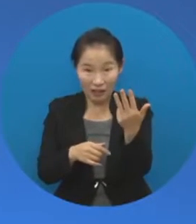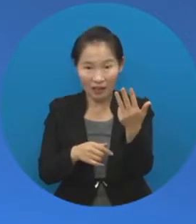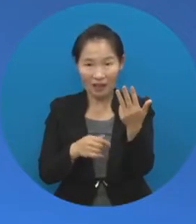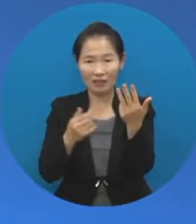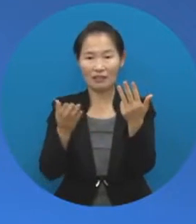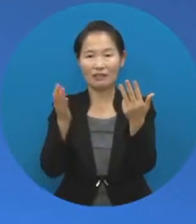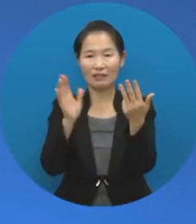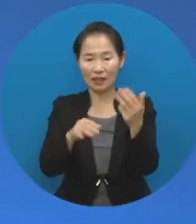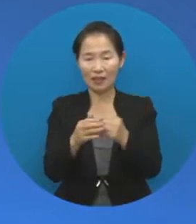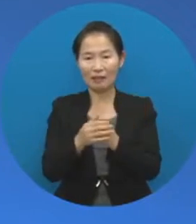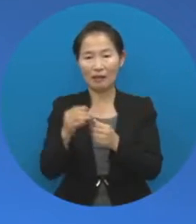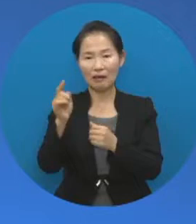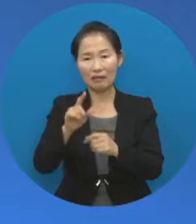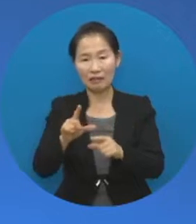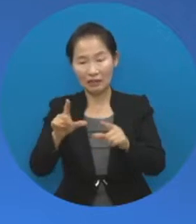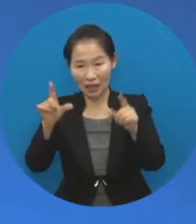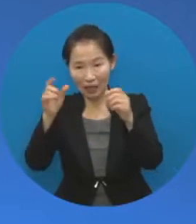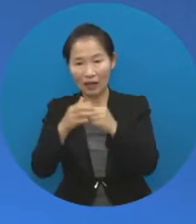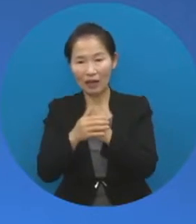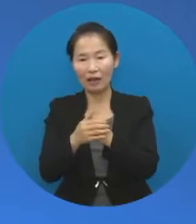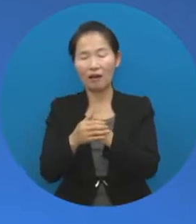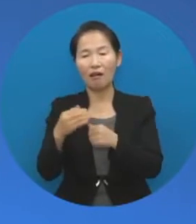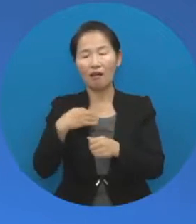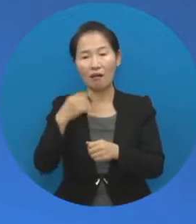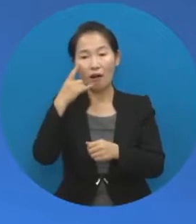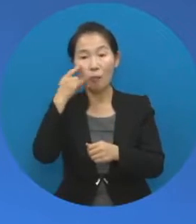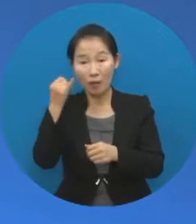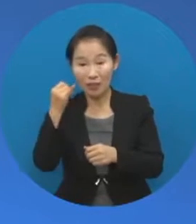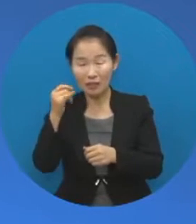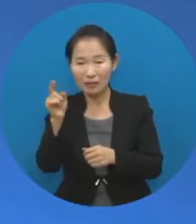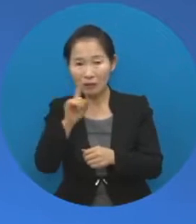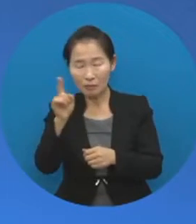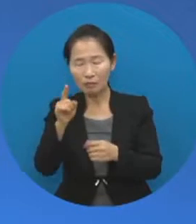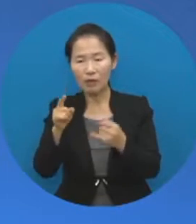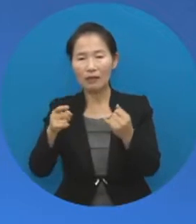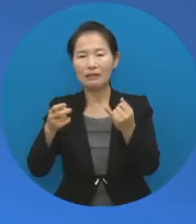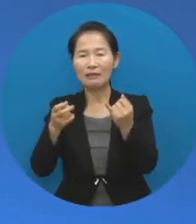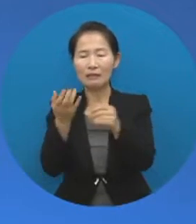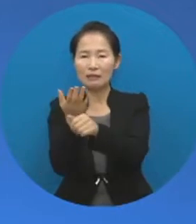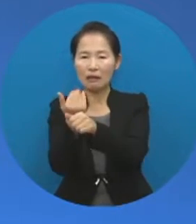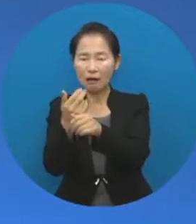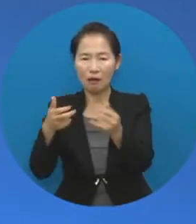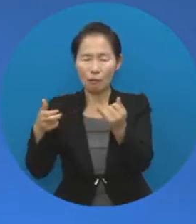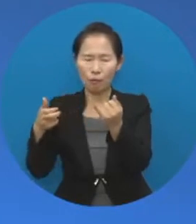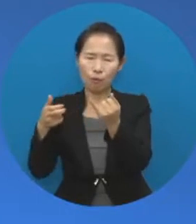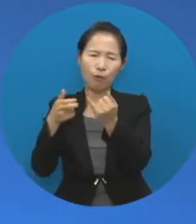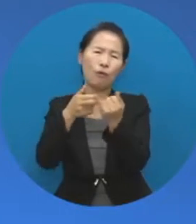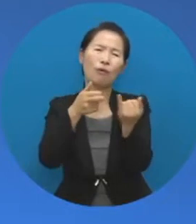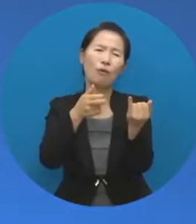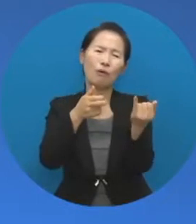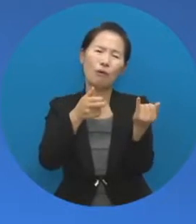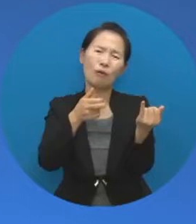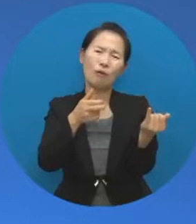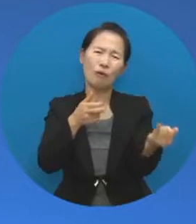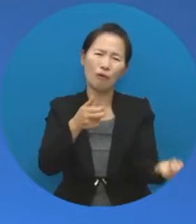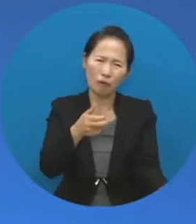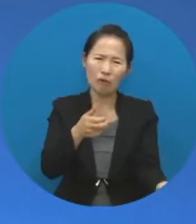어느 날 저희 엄마가 트럭에 치여서 교통사고로 이제 돌아가시는 사고가 나게